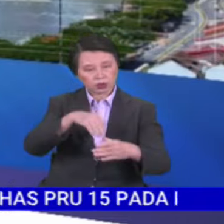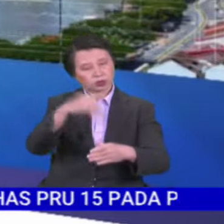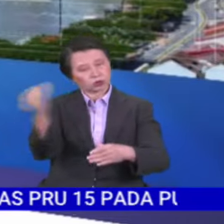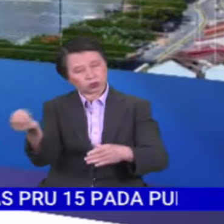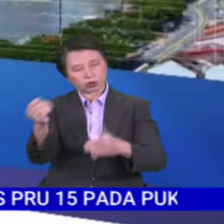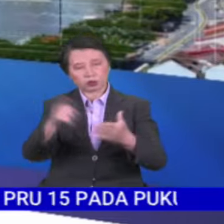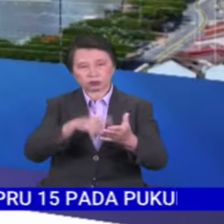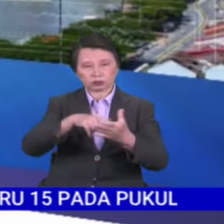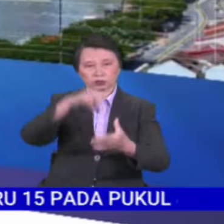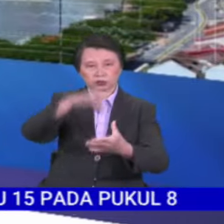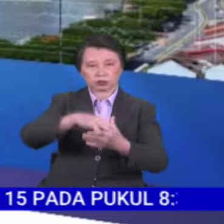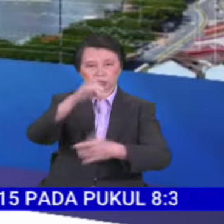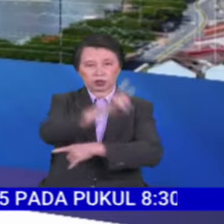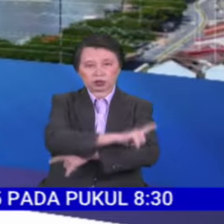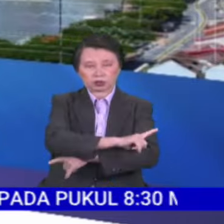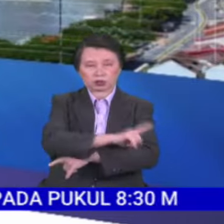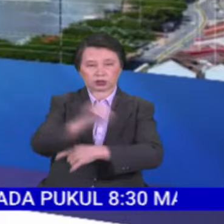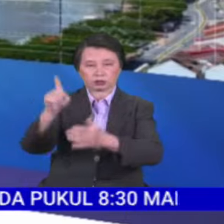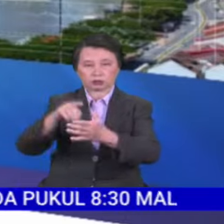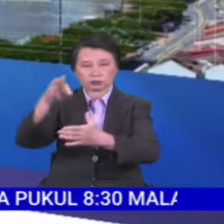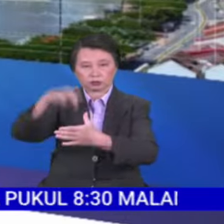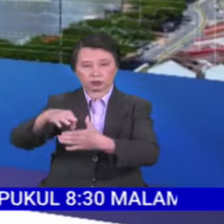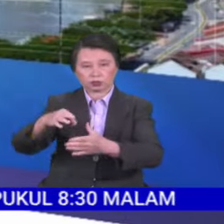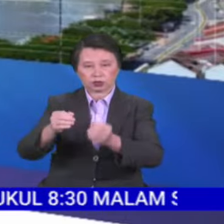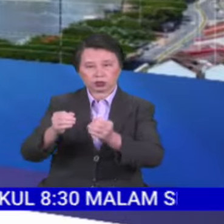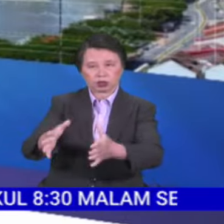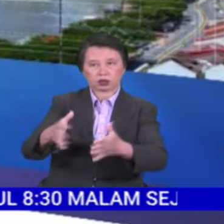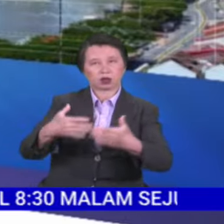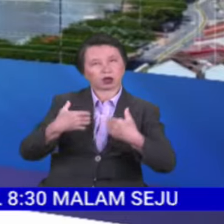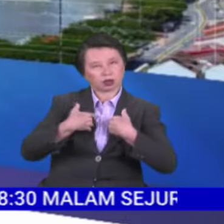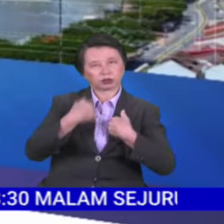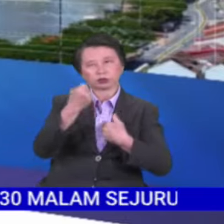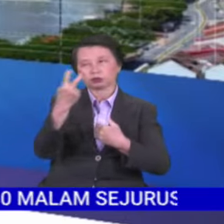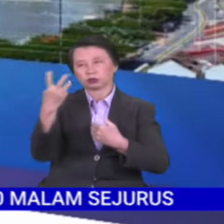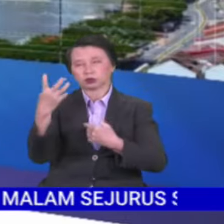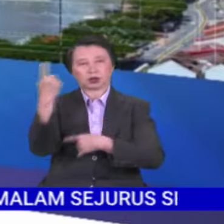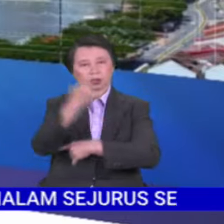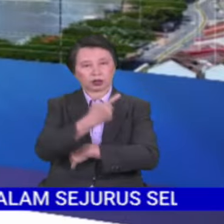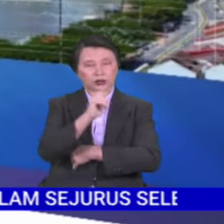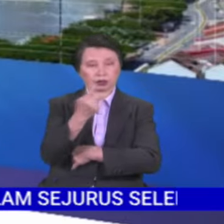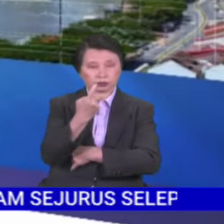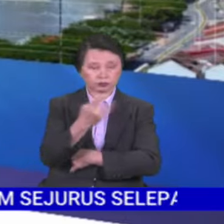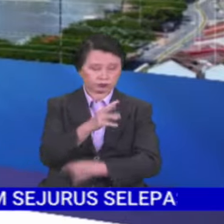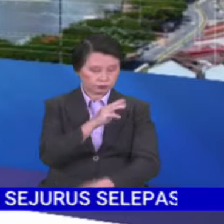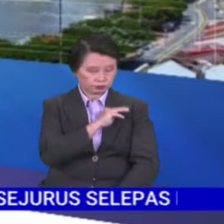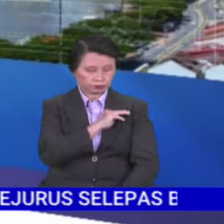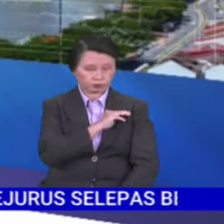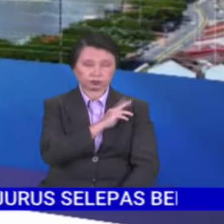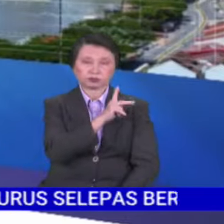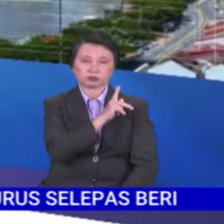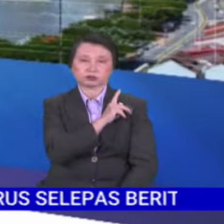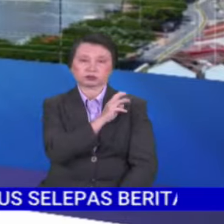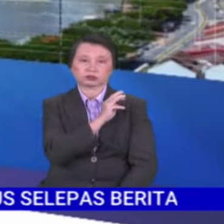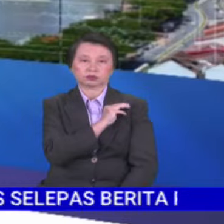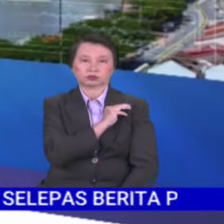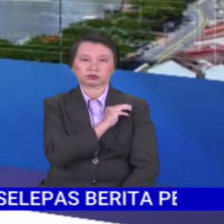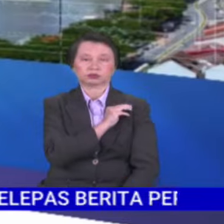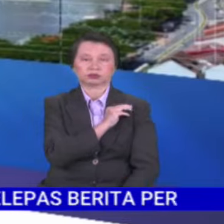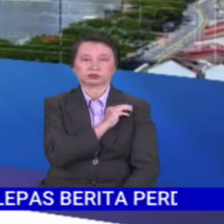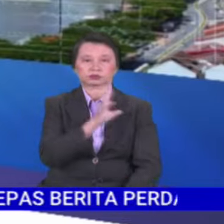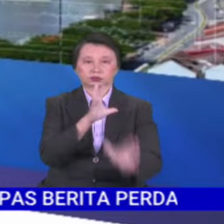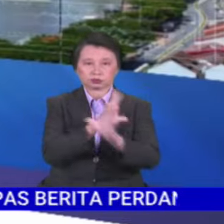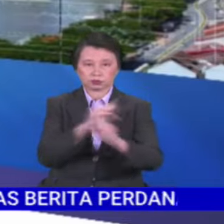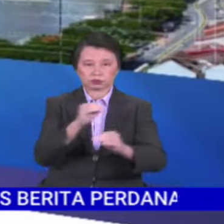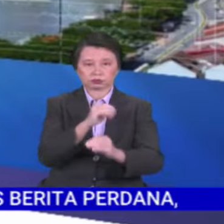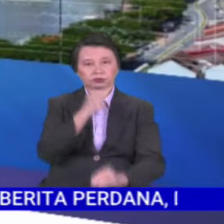keluar mengundi menjelang hari pengundian berbaki beberapa hari sahaja lagi. Menteri di Jabatan Premier Sarawak, Dato' John Siki